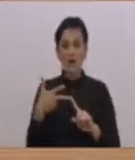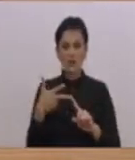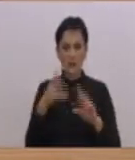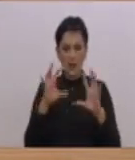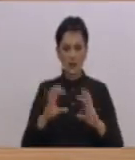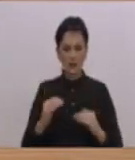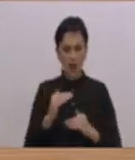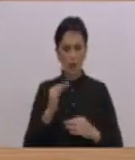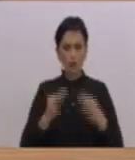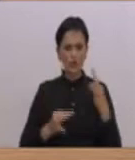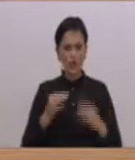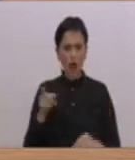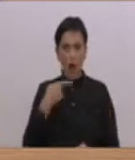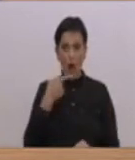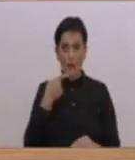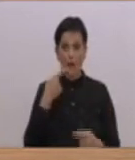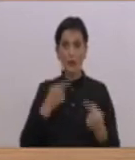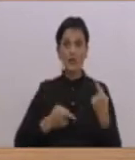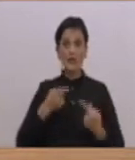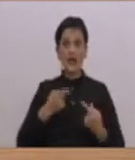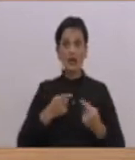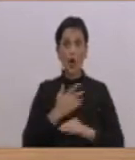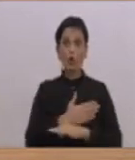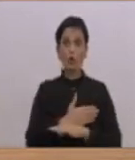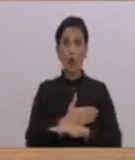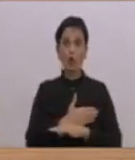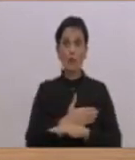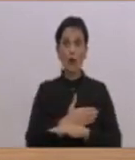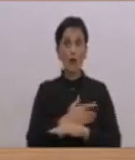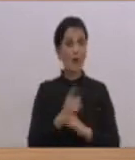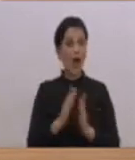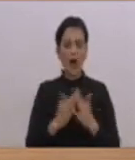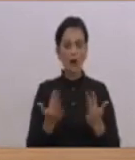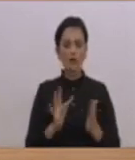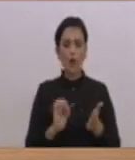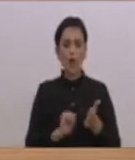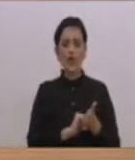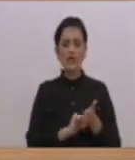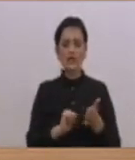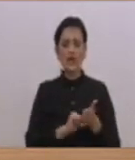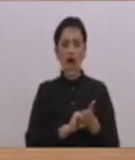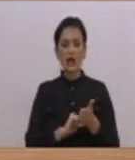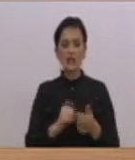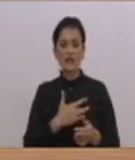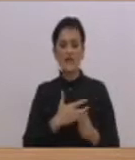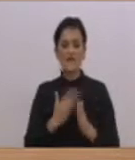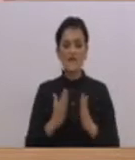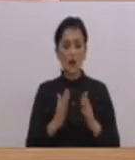საკონსტიტუციო სასამართლო ამბობს, რომ სადაო ნორმები არ მოითხოვს დასაბუთებული ვარაუდის